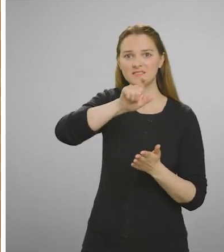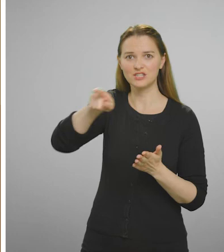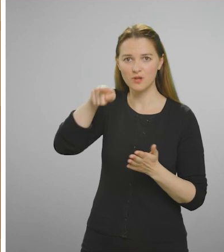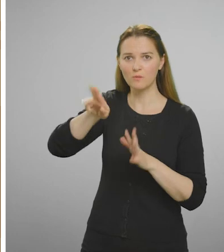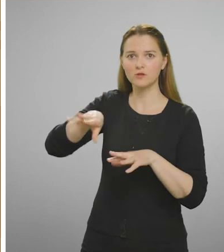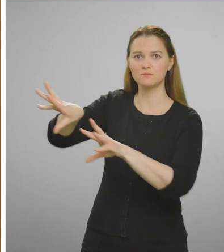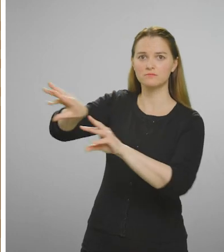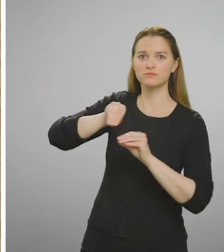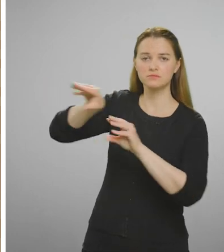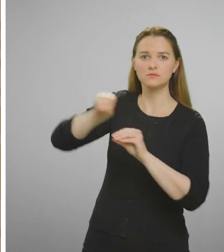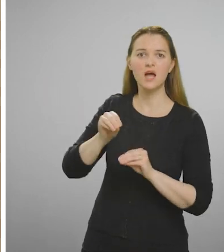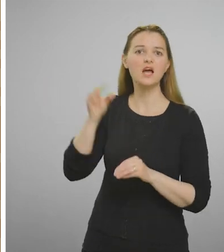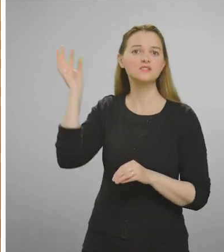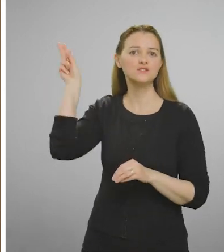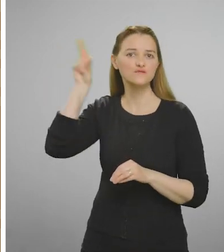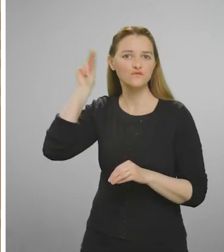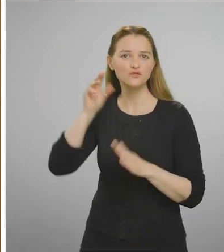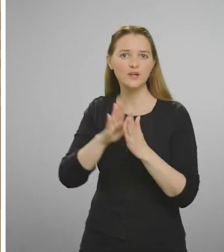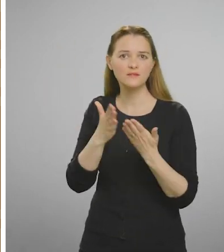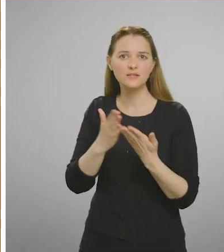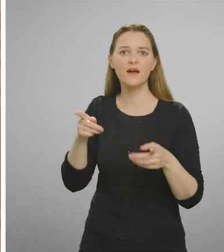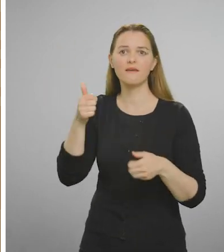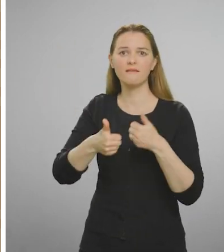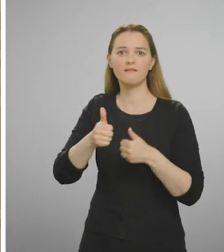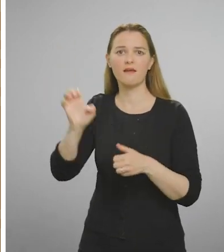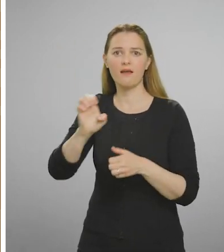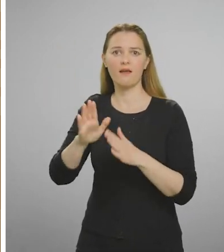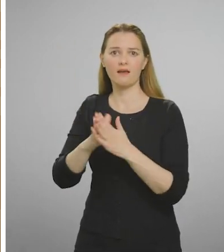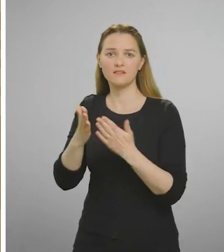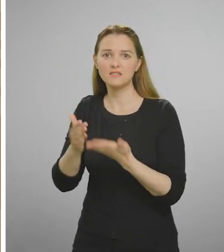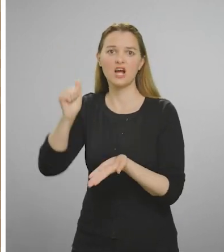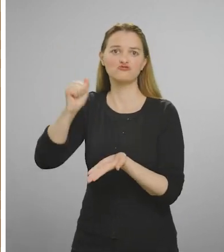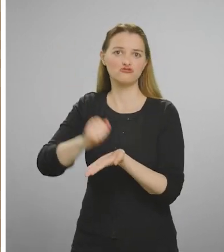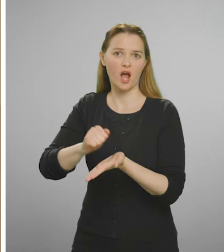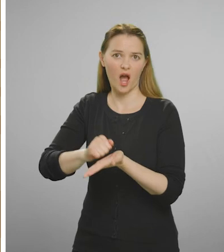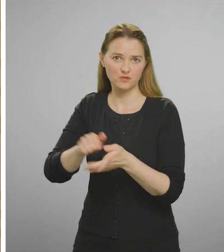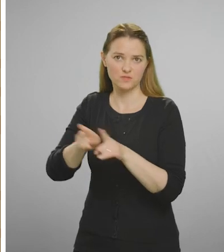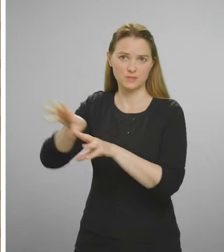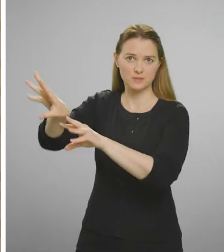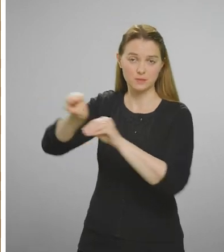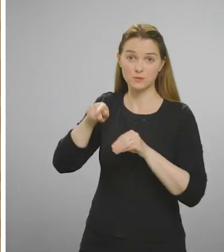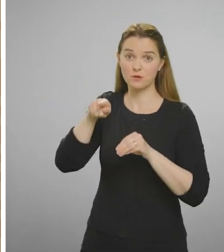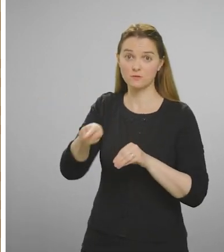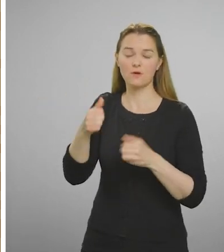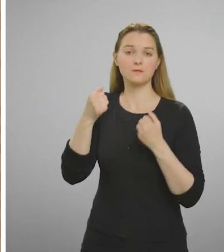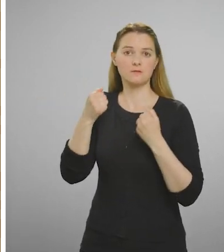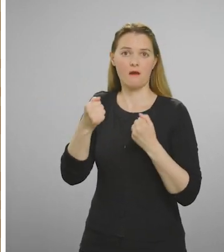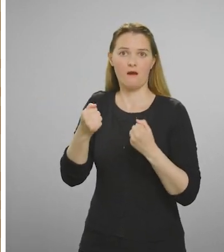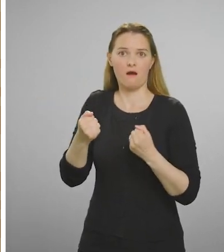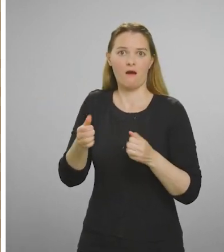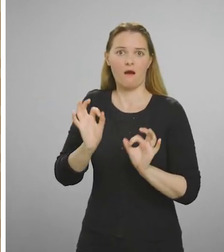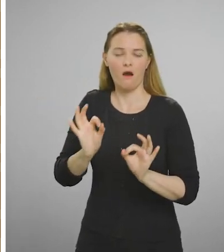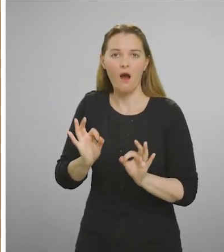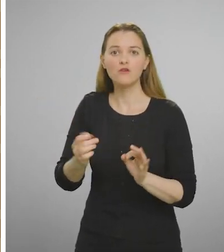knjižnica namijenjena je preuzimanju zvučnih i e-knjiga, te časopisa s mrežne stranice knjižnice i izuzetno je popularna,